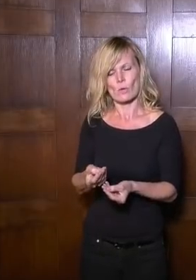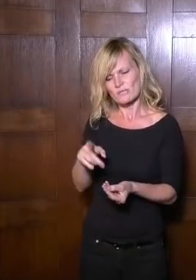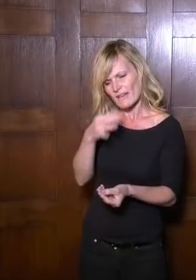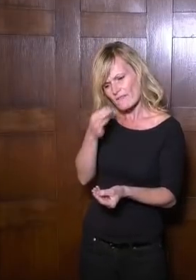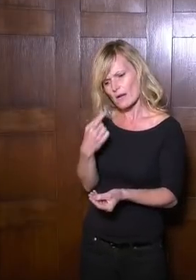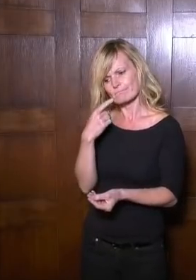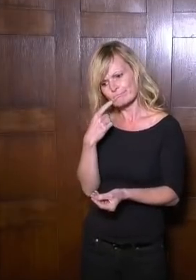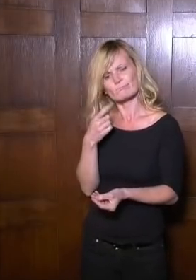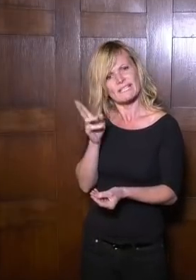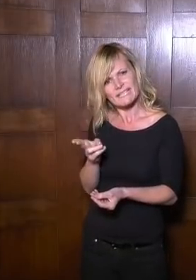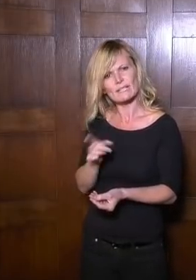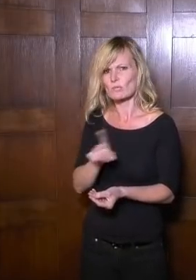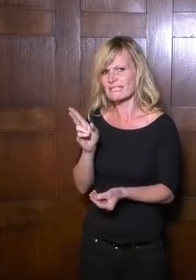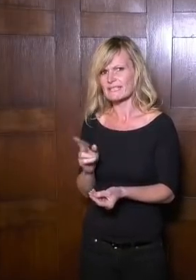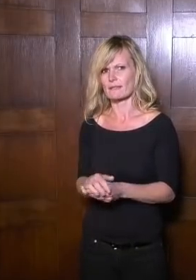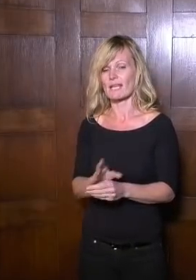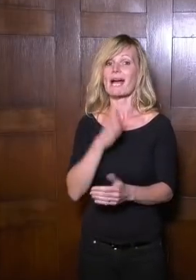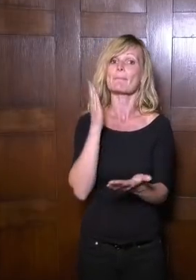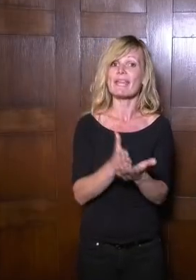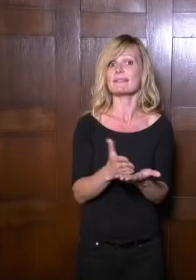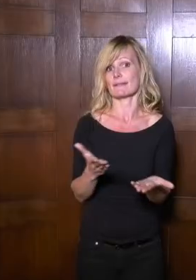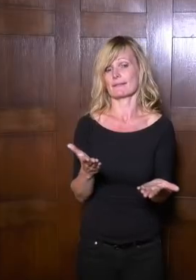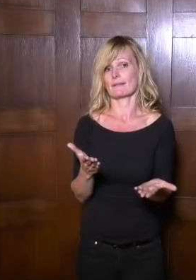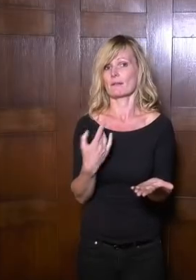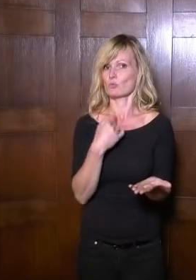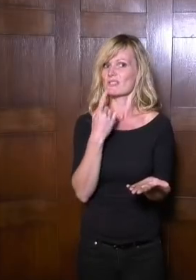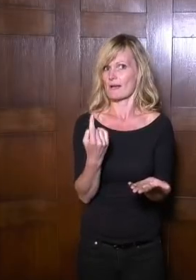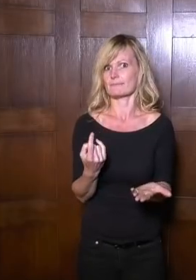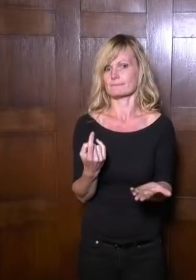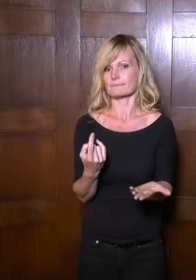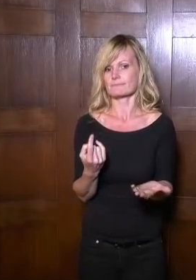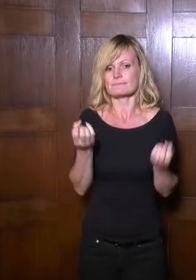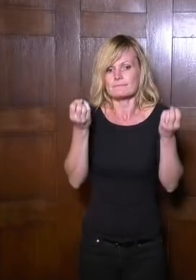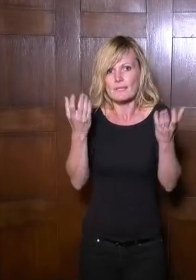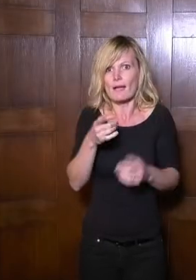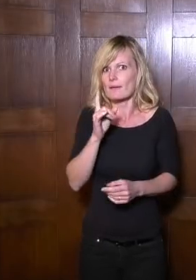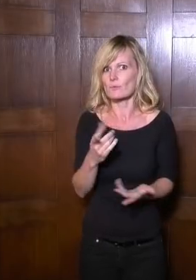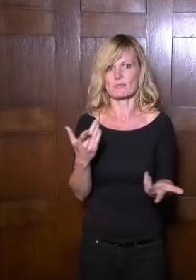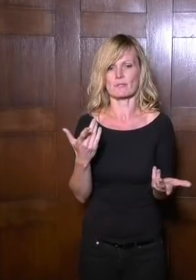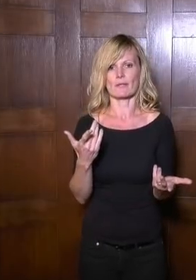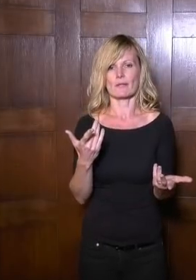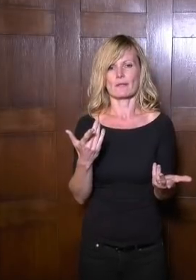oder nicht, liegen wir richtig. Am Ende, will ich mal sagen,